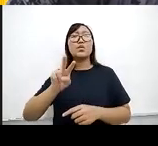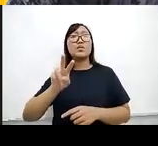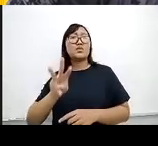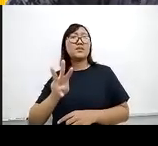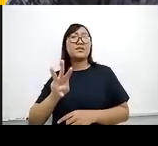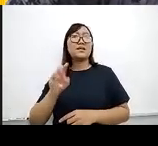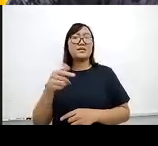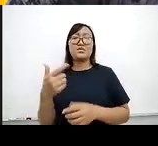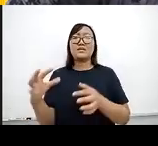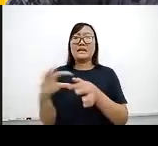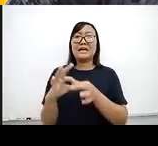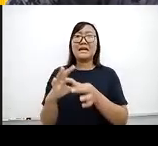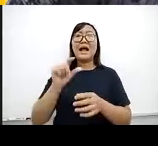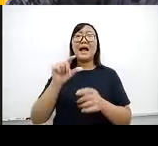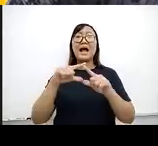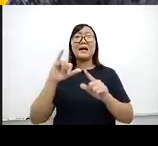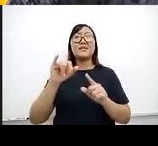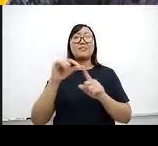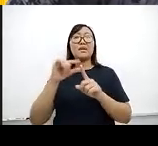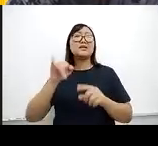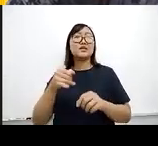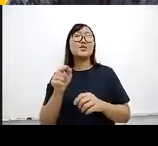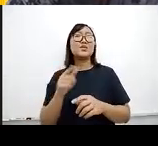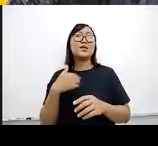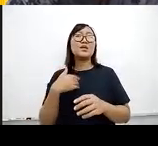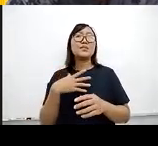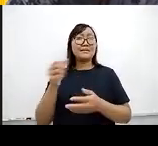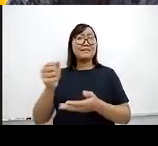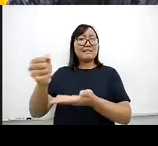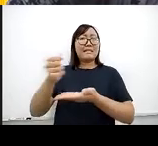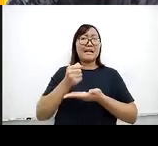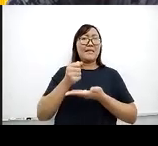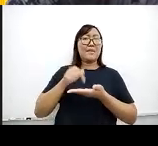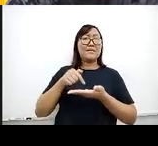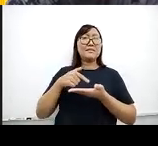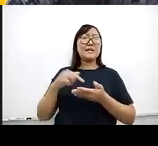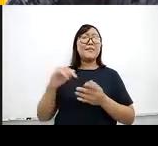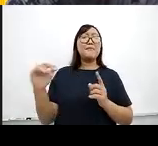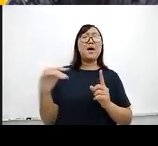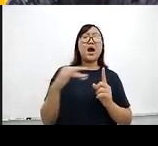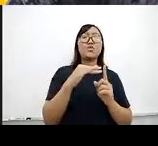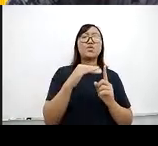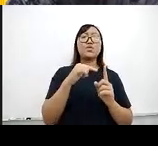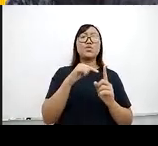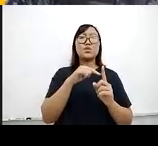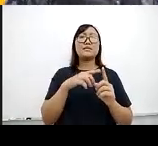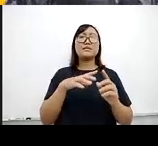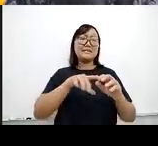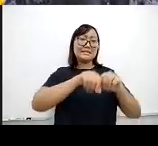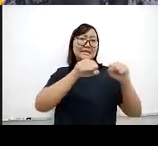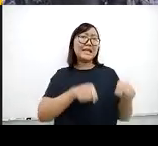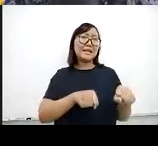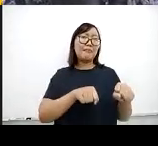akhir-akhir ini tentu kendala-kendala sendiri bagi pendanaan Yang Yang Yang Yang pasti akan berpengaruh kepada Ses peneliti